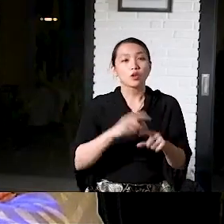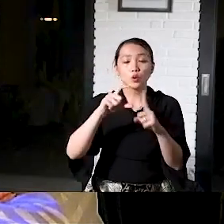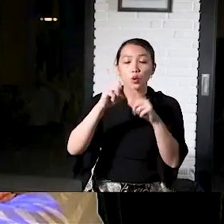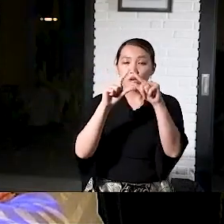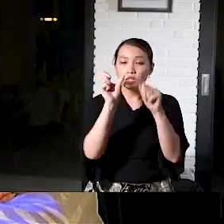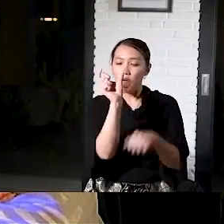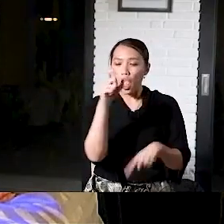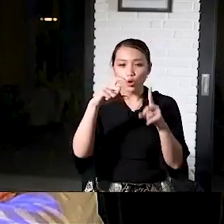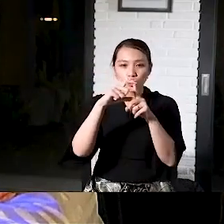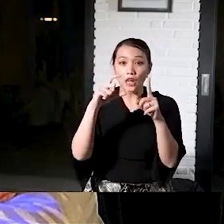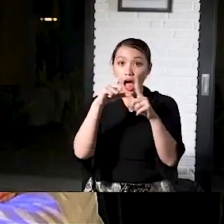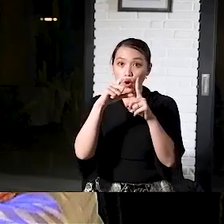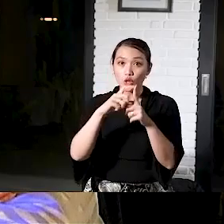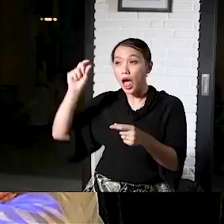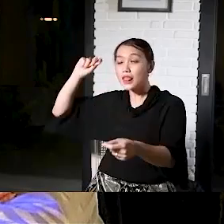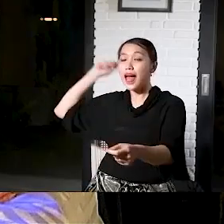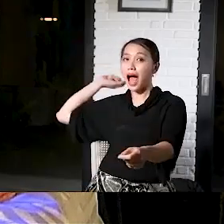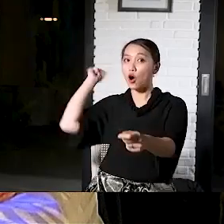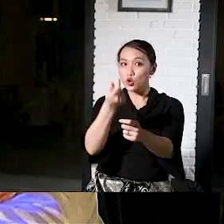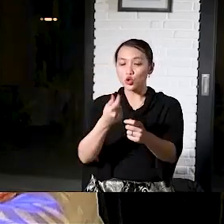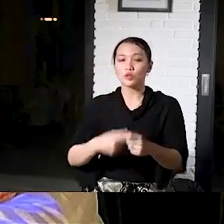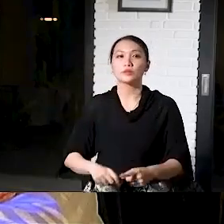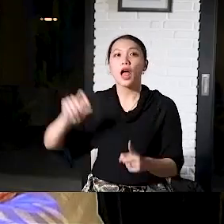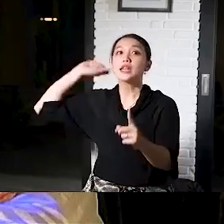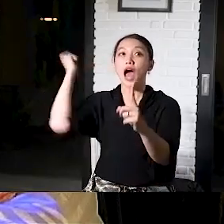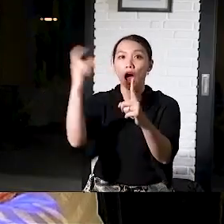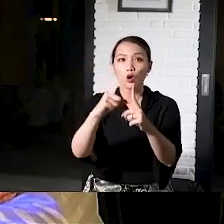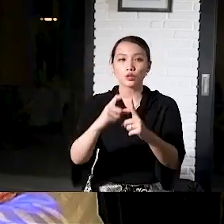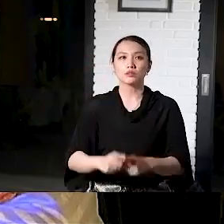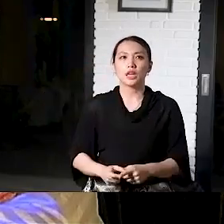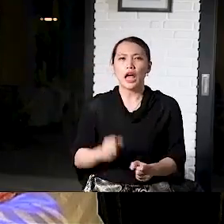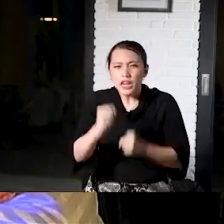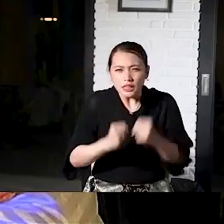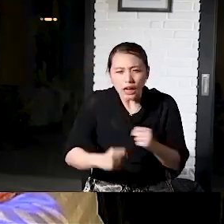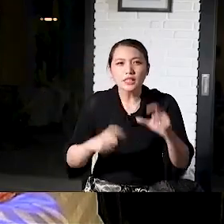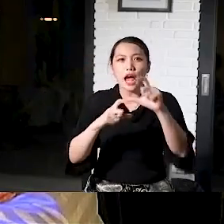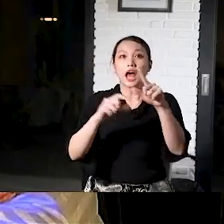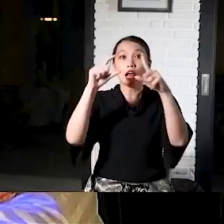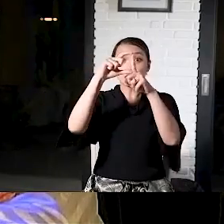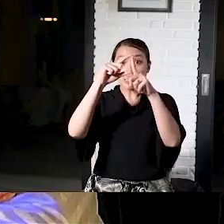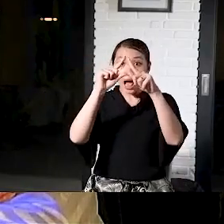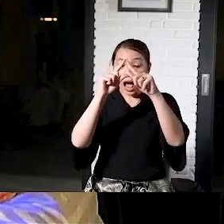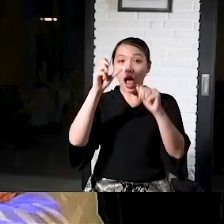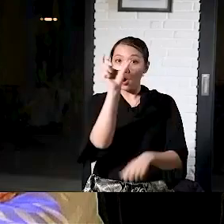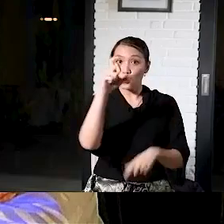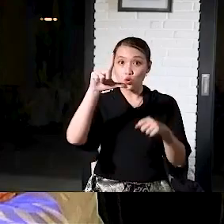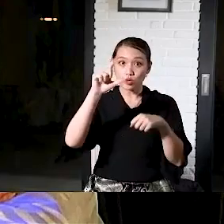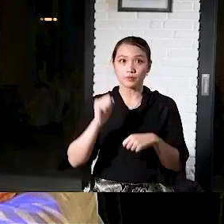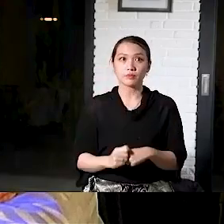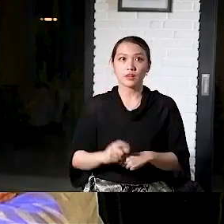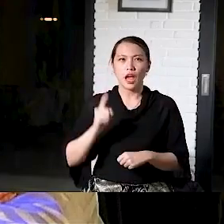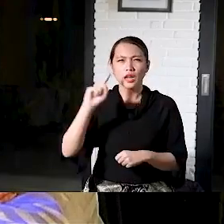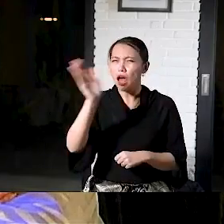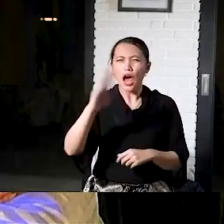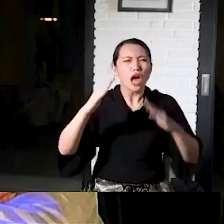dikejar-kejar oleh Saul. Kondisinya dia sedang di dalam pelarian.Dia tidak punya tempat tinggal